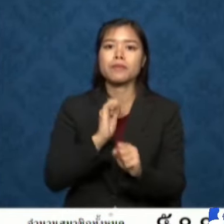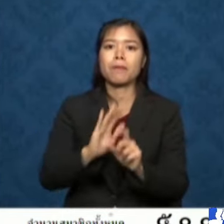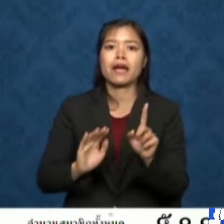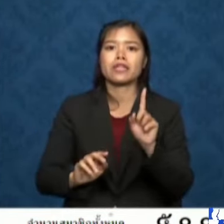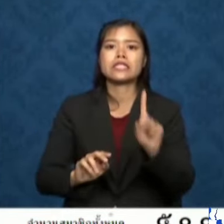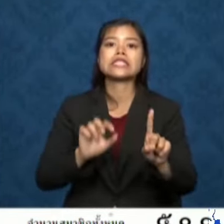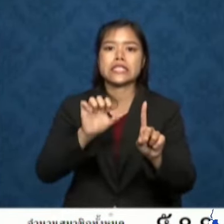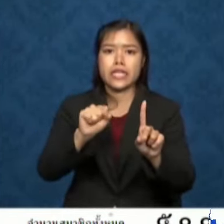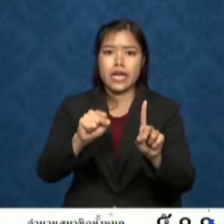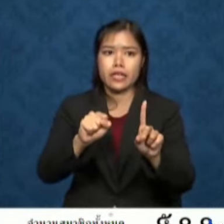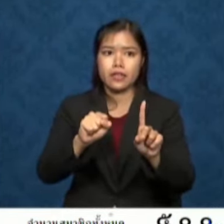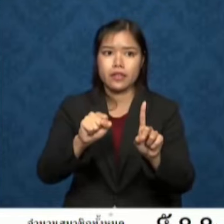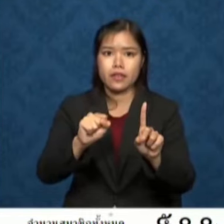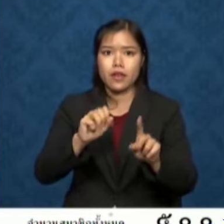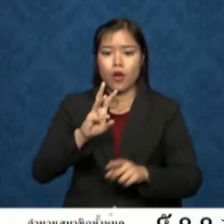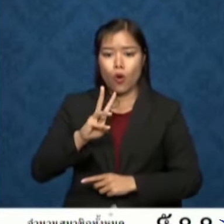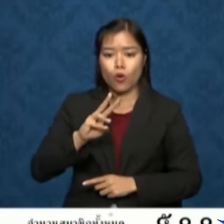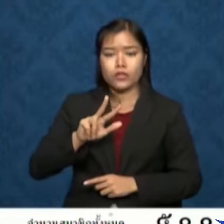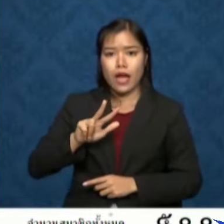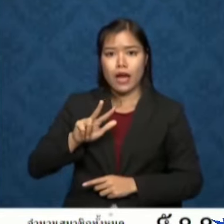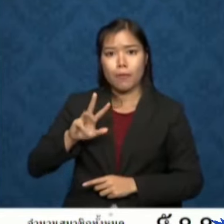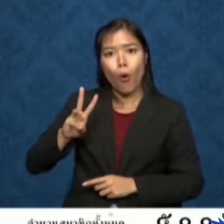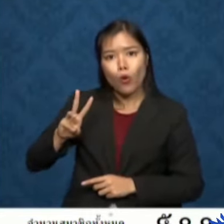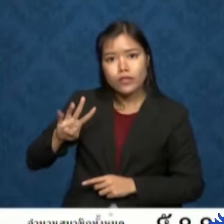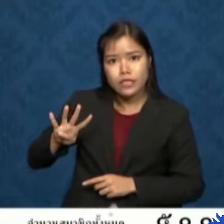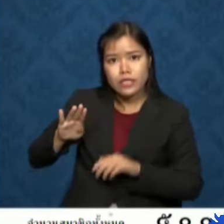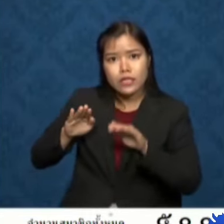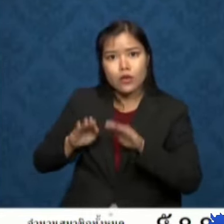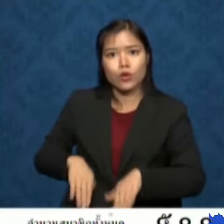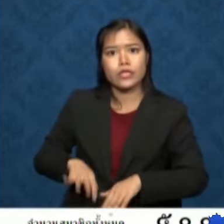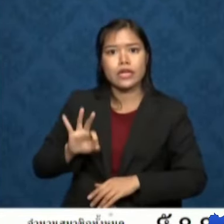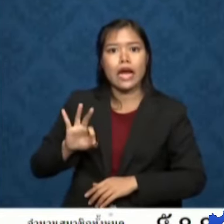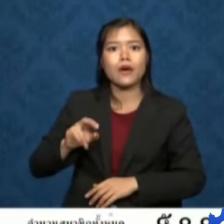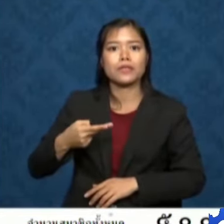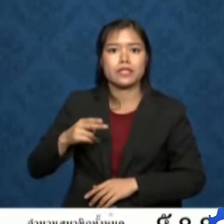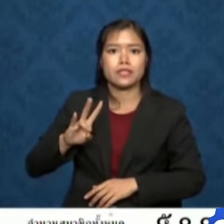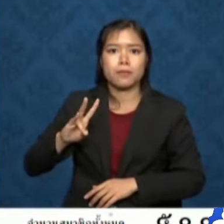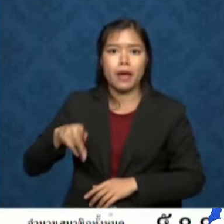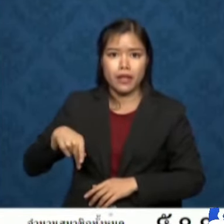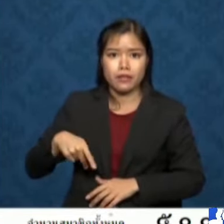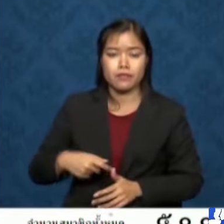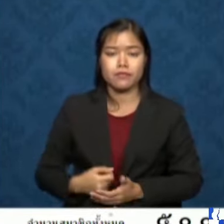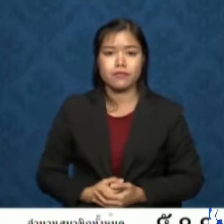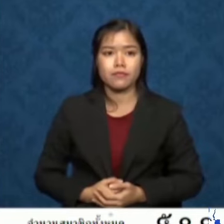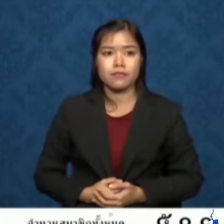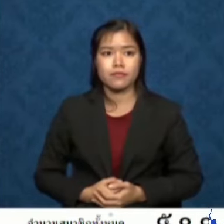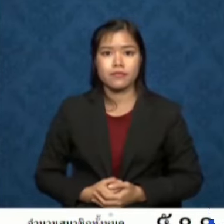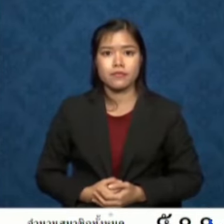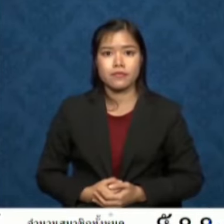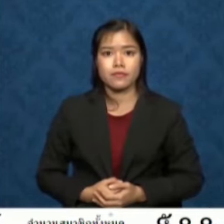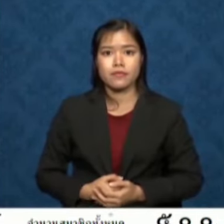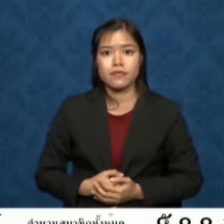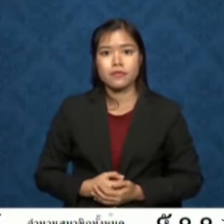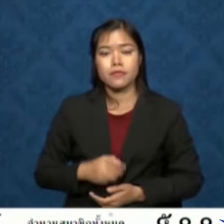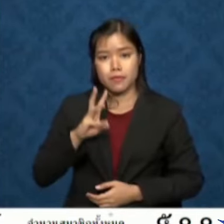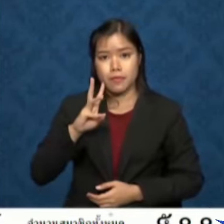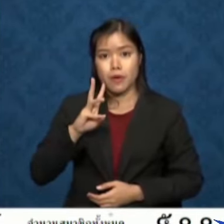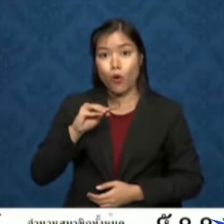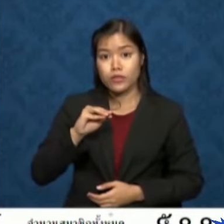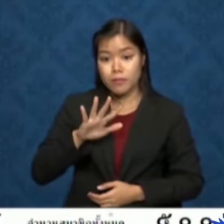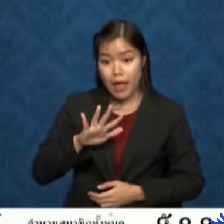นายปปี 6364ลดลงจุ๊บจิบครับอยู่ที่ 97000นะฮะแม้ว่าปี